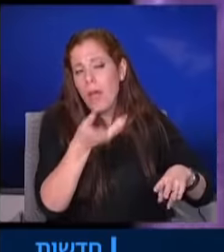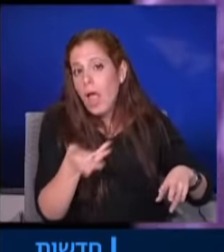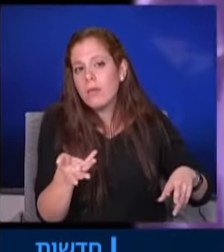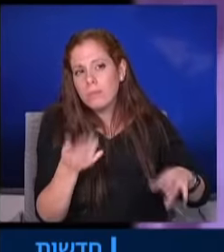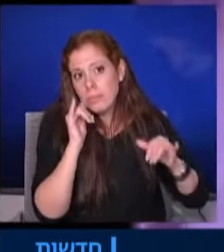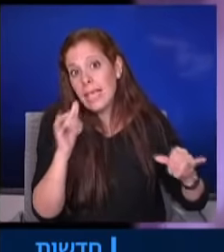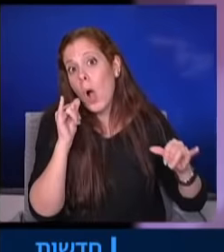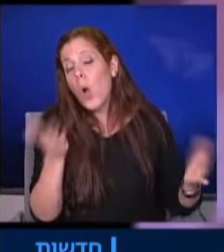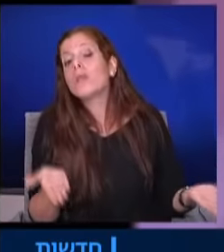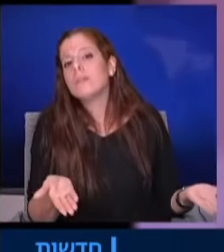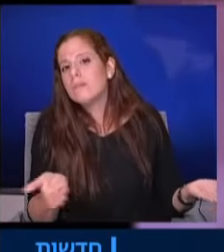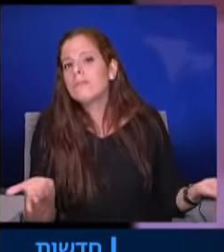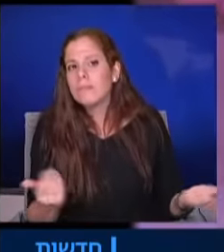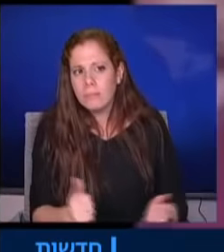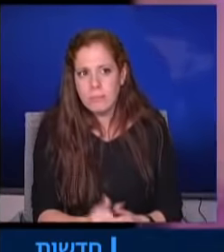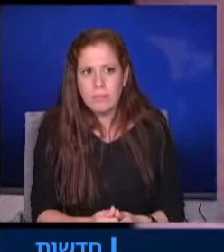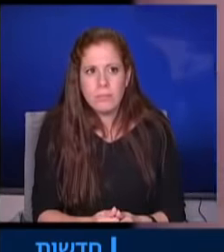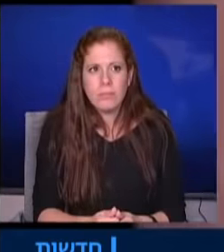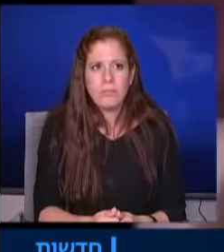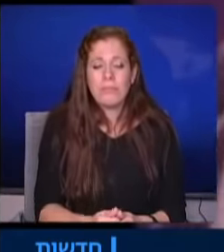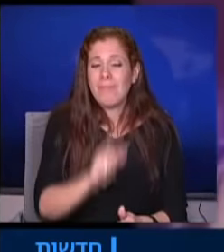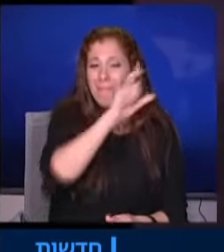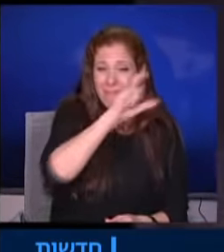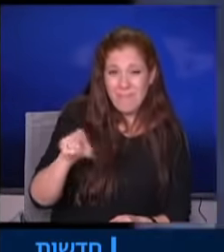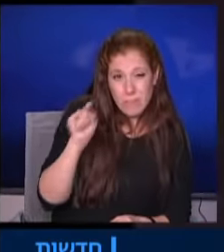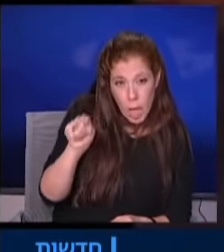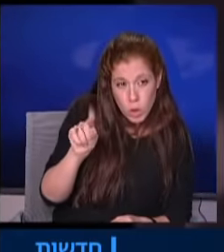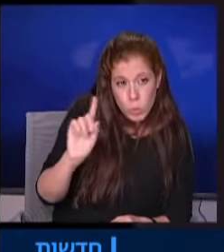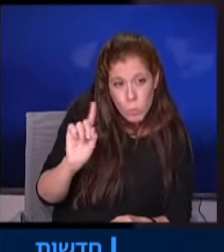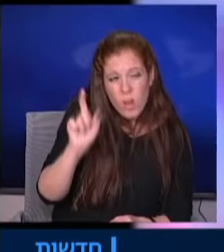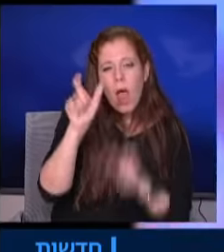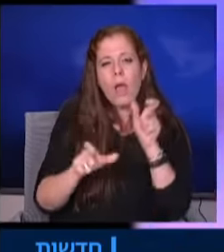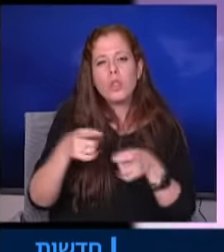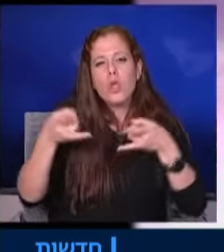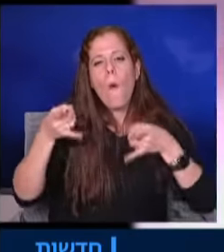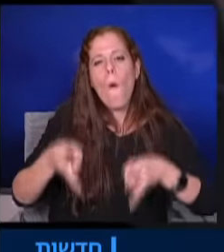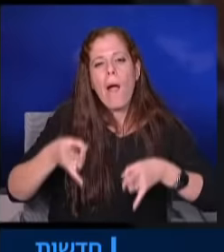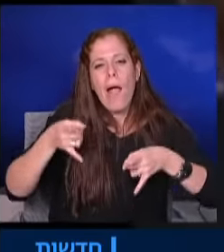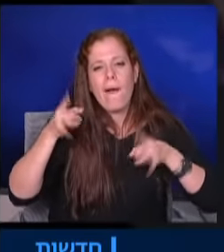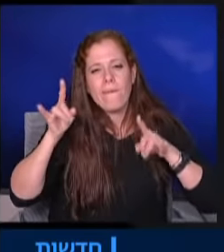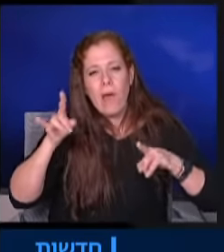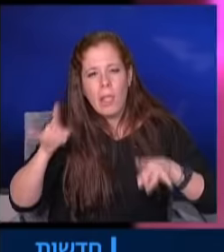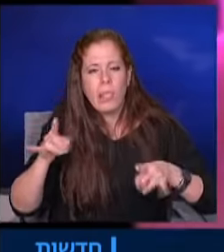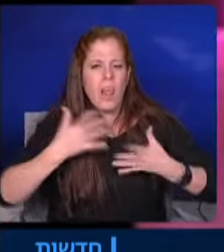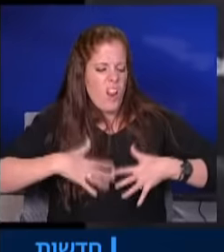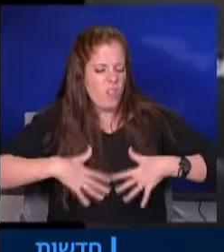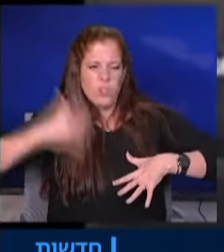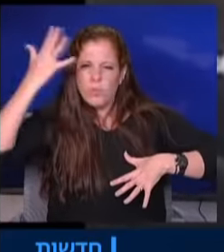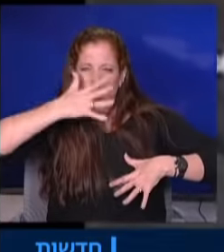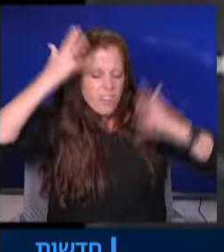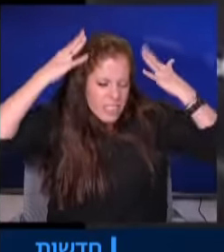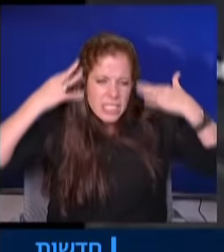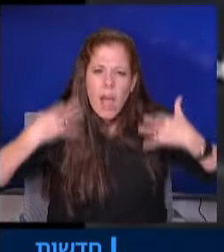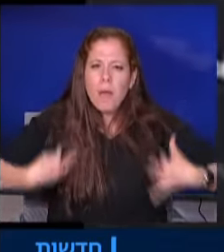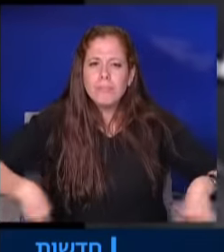וצעקות. האצבע המאשימה הופנתה לעבר אנשי הרוק הכבד, לבושי השחורים וארוכי השיער.